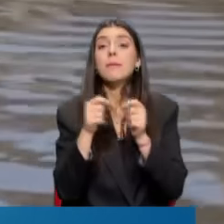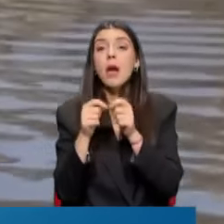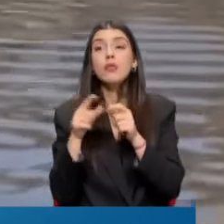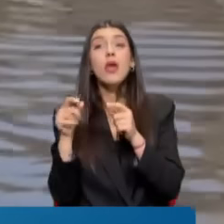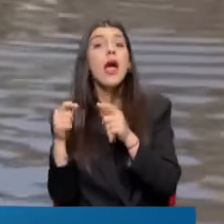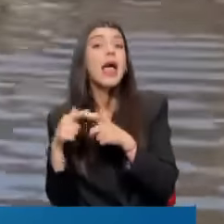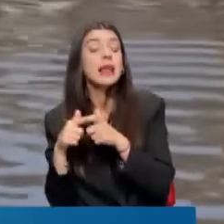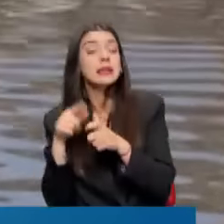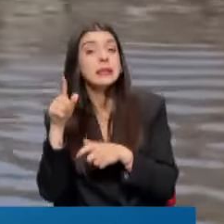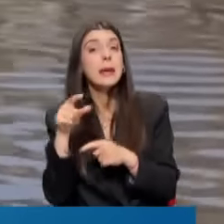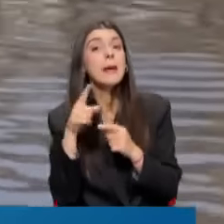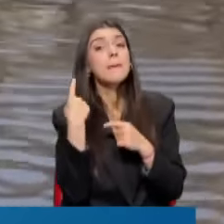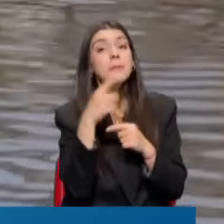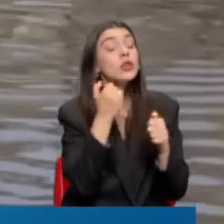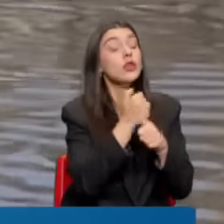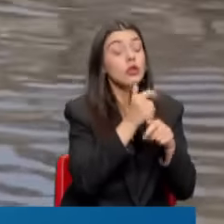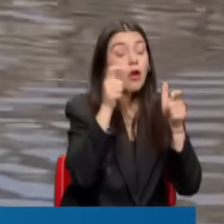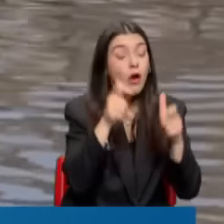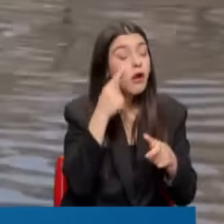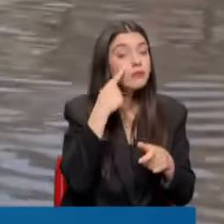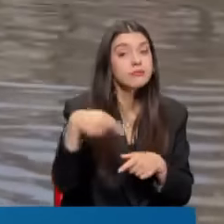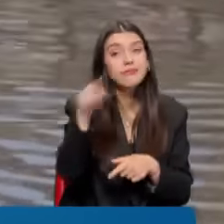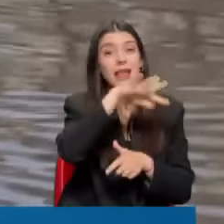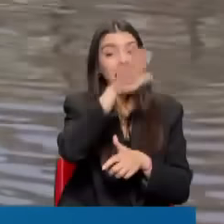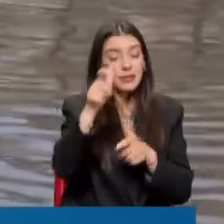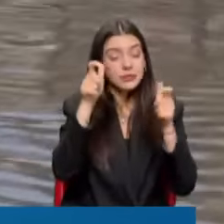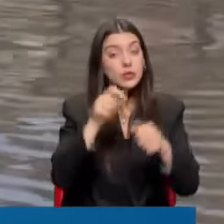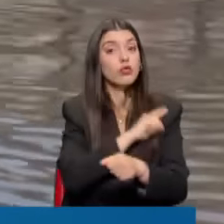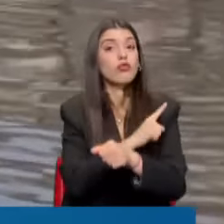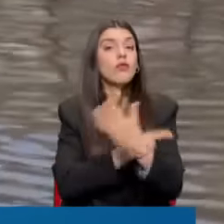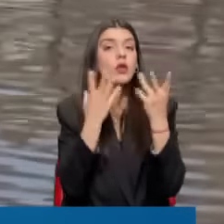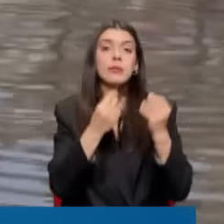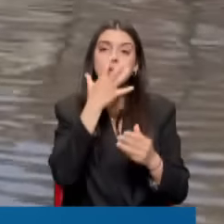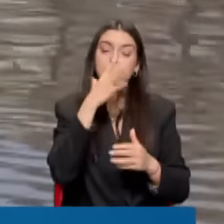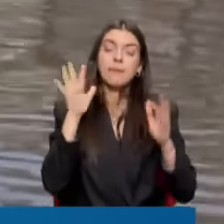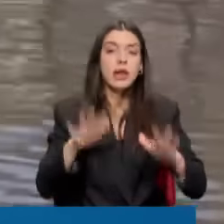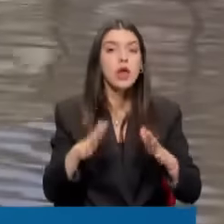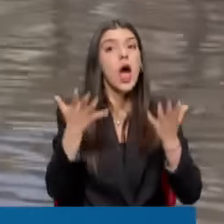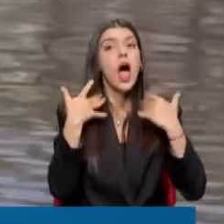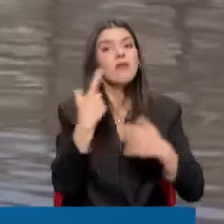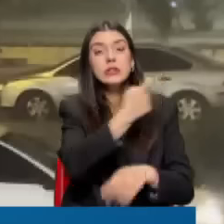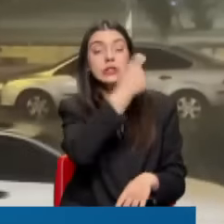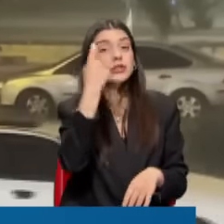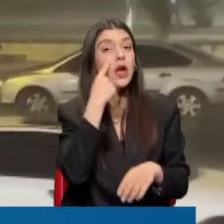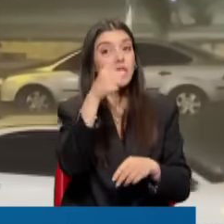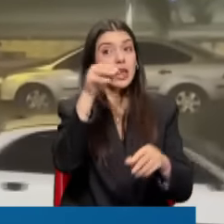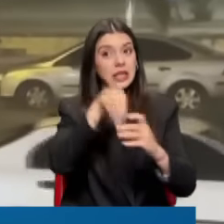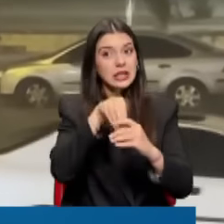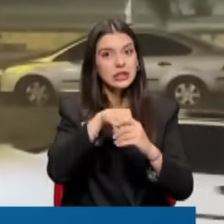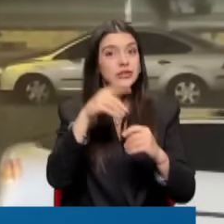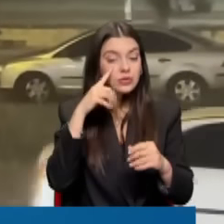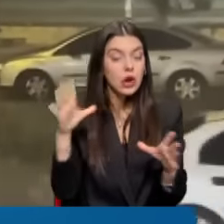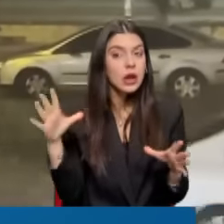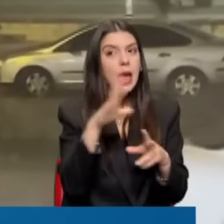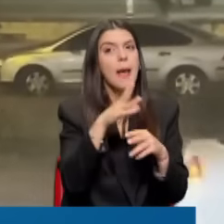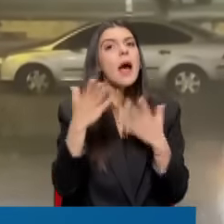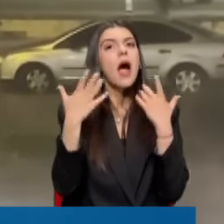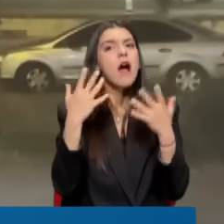Bingöl ve Tunceli çevrelerinde de yer yer kuvvetli olması bekleniyor hava sıcaklığının İsa iç kesimlerde mevsim